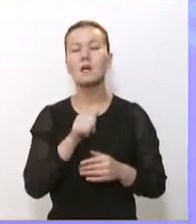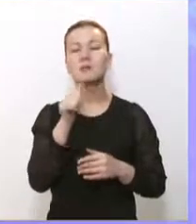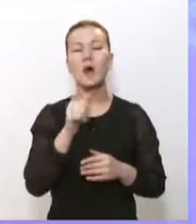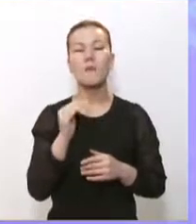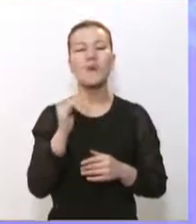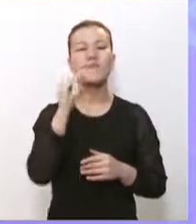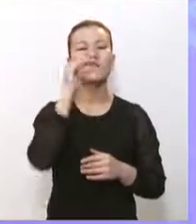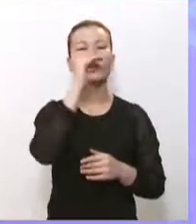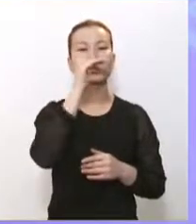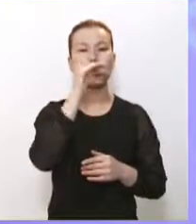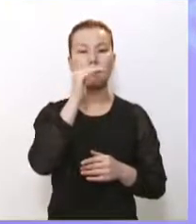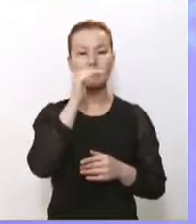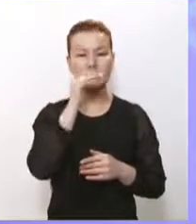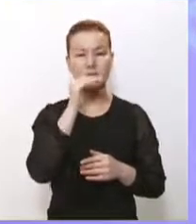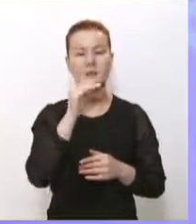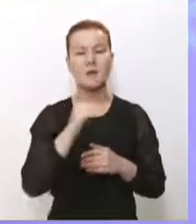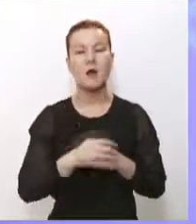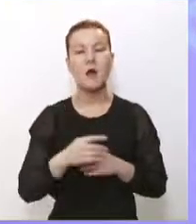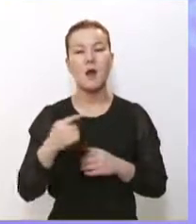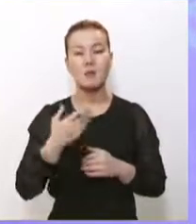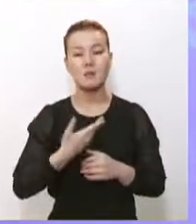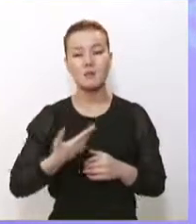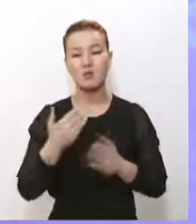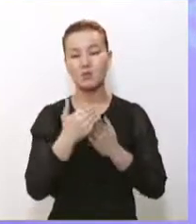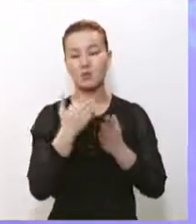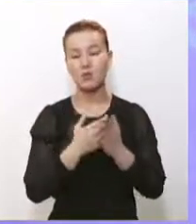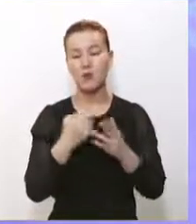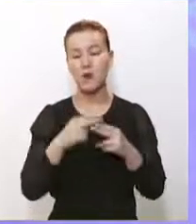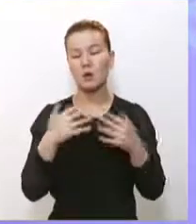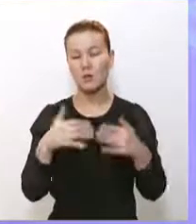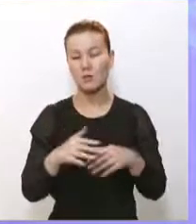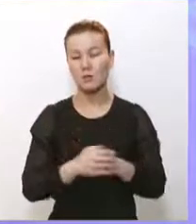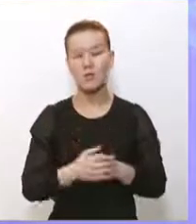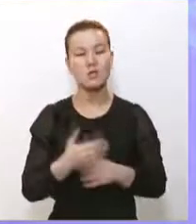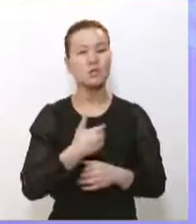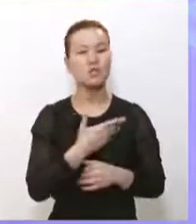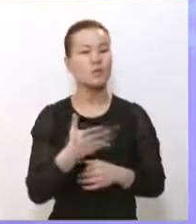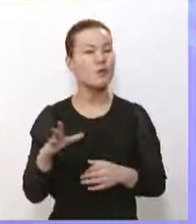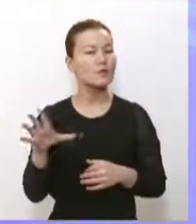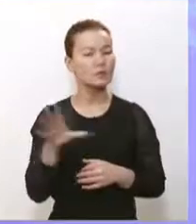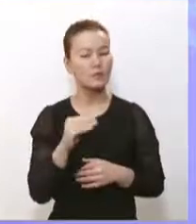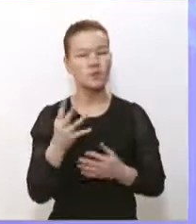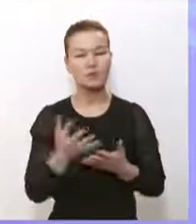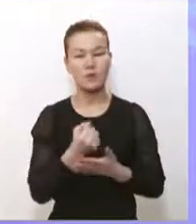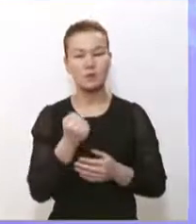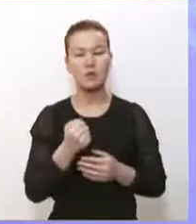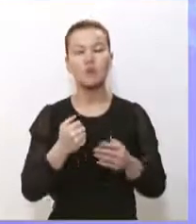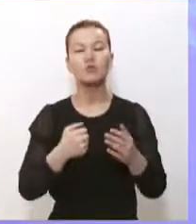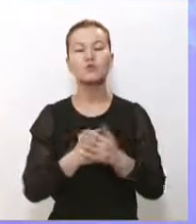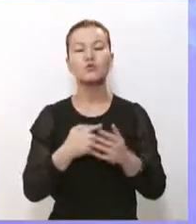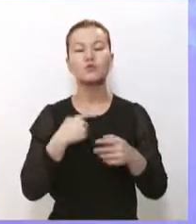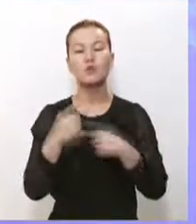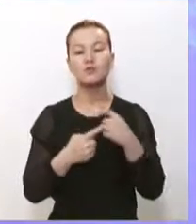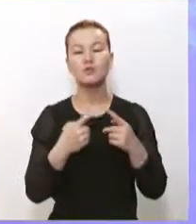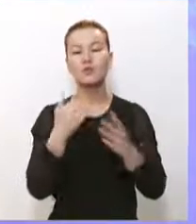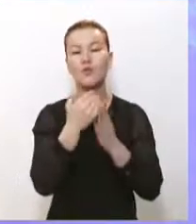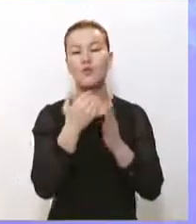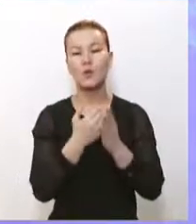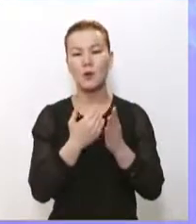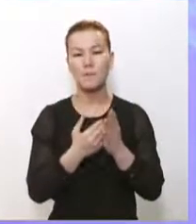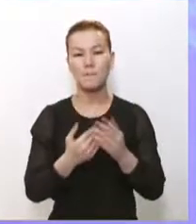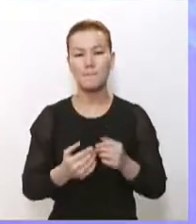ступени. И на этом наш урок подошел к концу. Желаю всем удачи. До следующего урока.